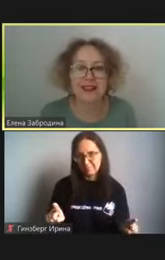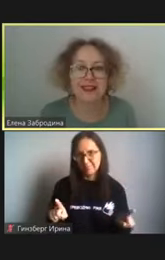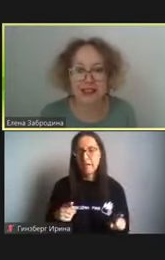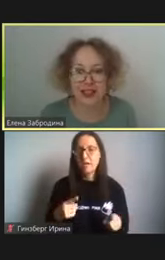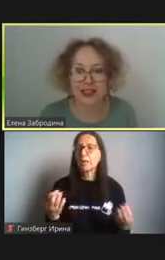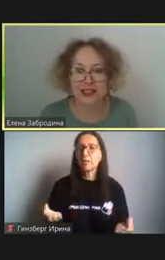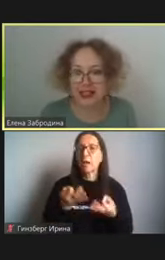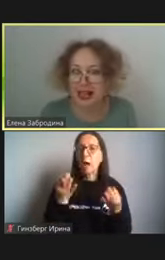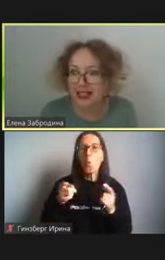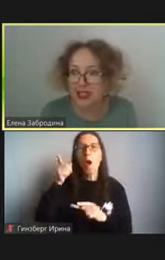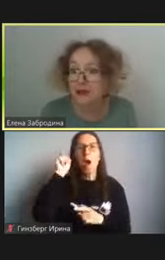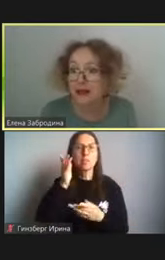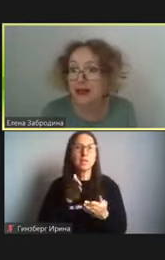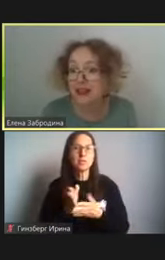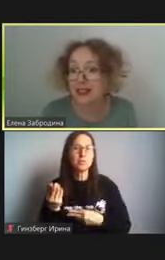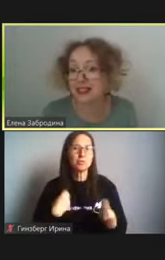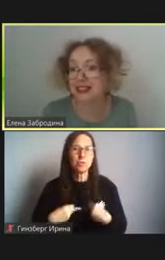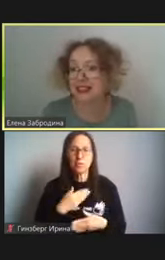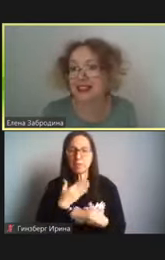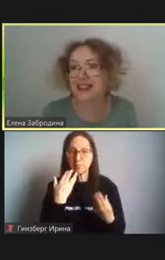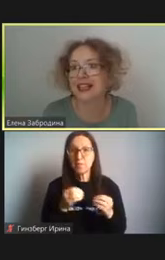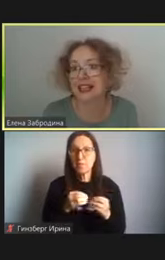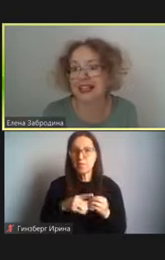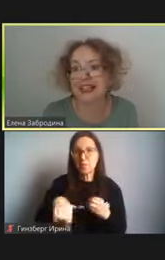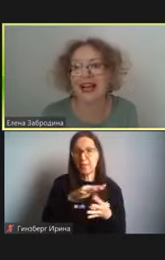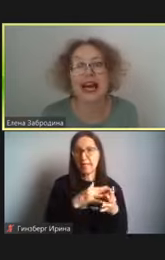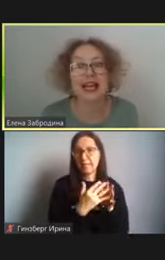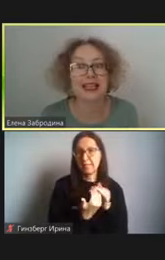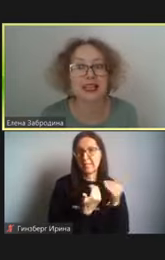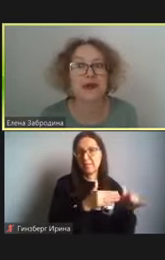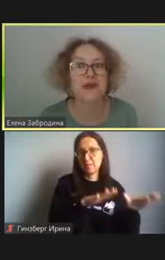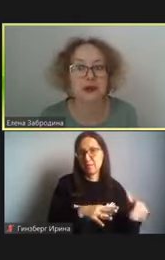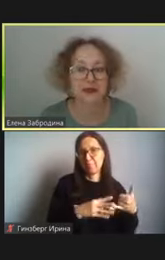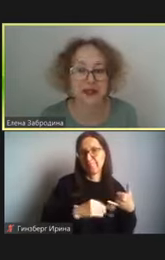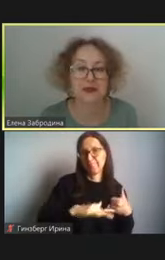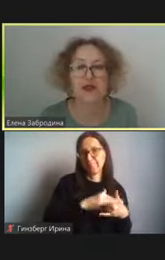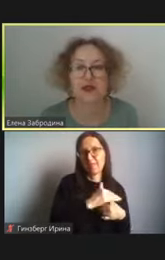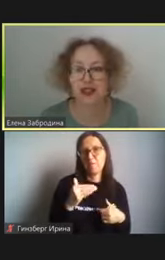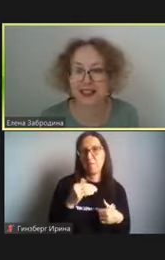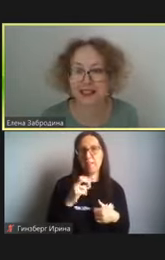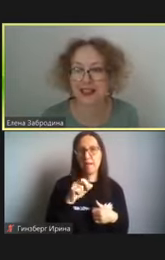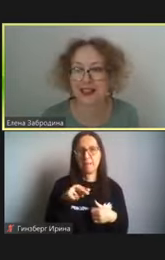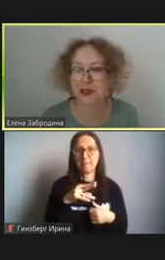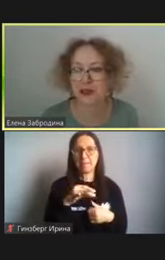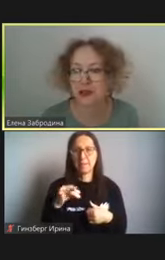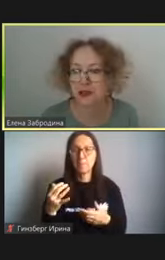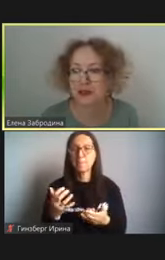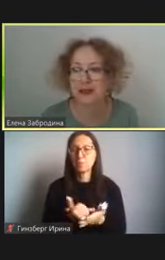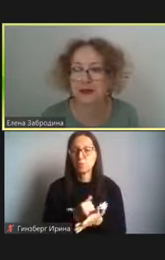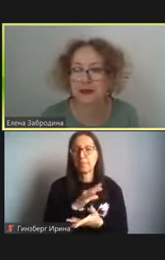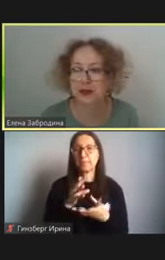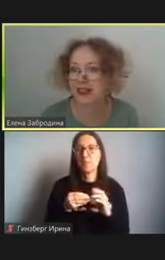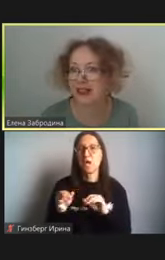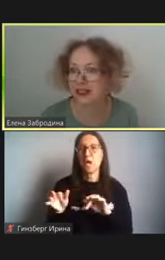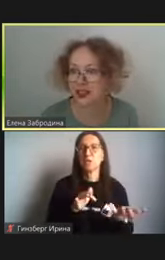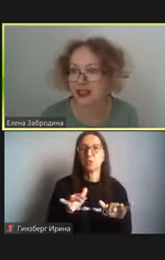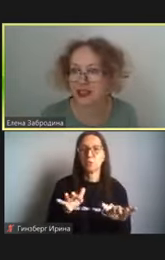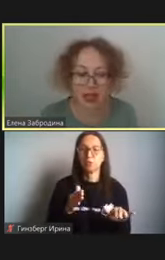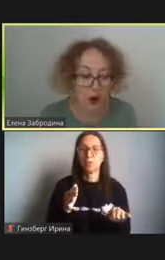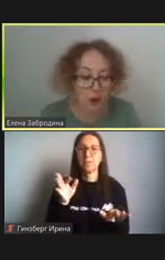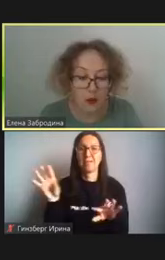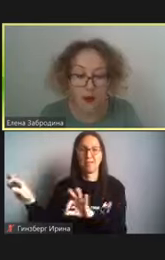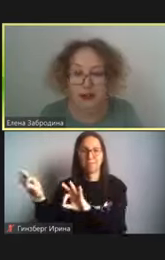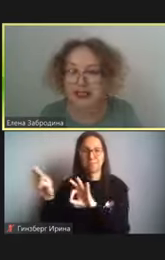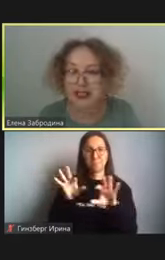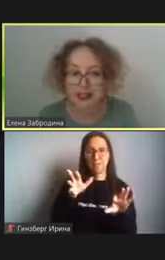никакой античности. Это же фламандские крестьяне. И таким образом сюжет, который приходит из эпохи